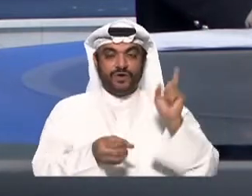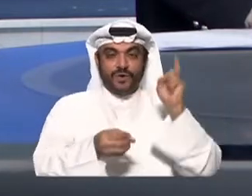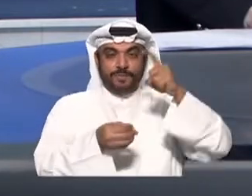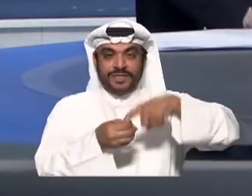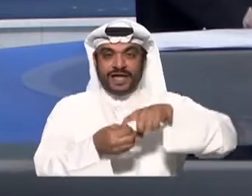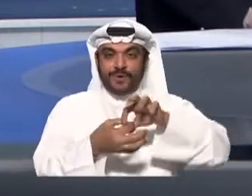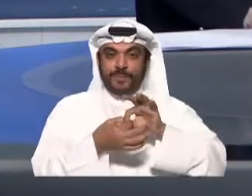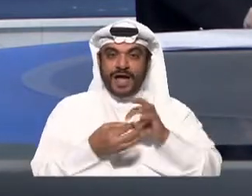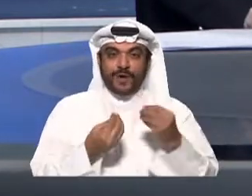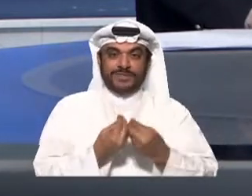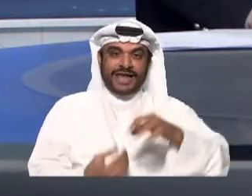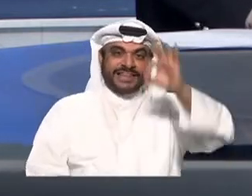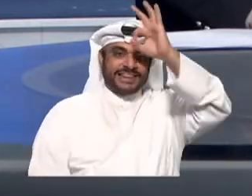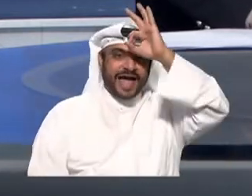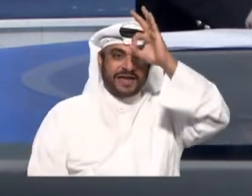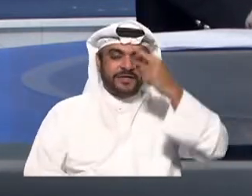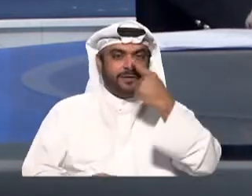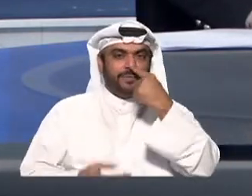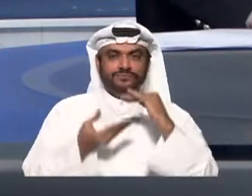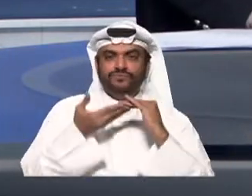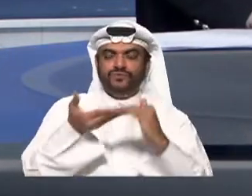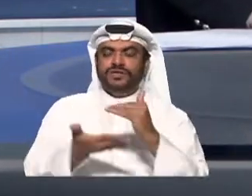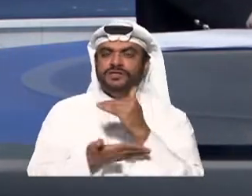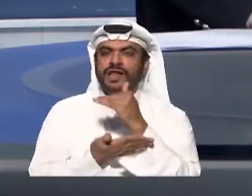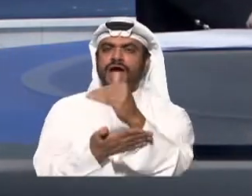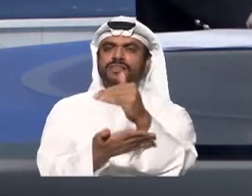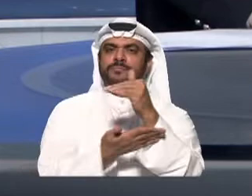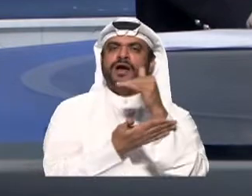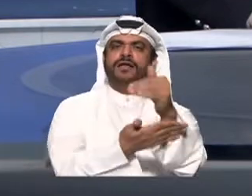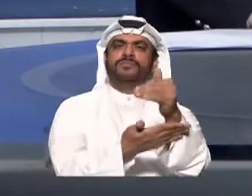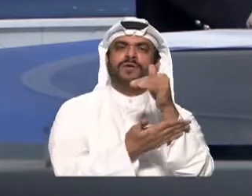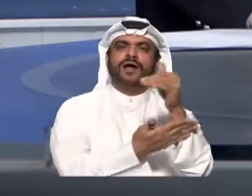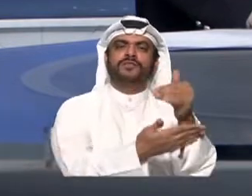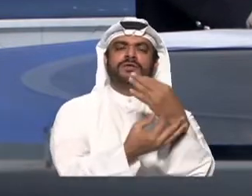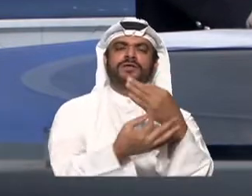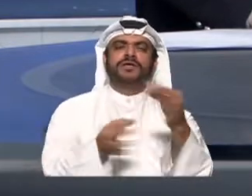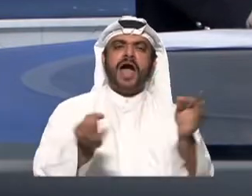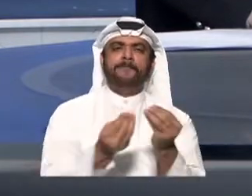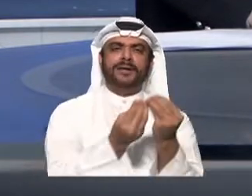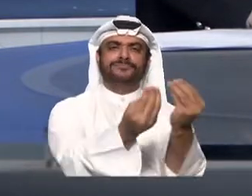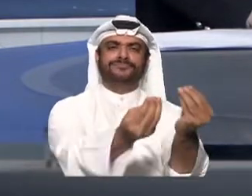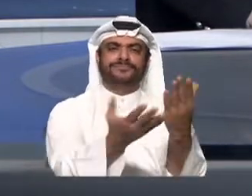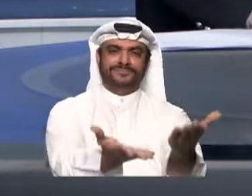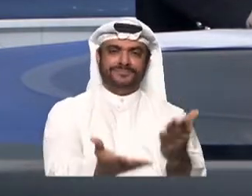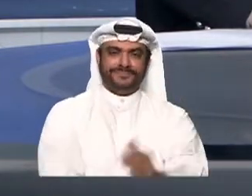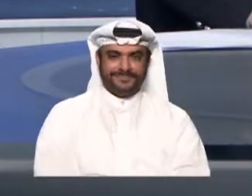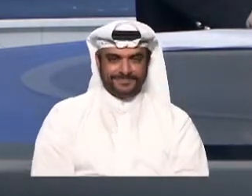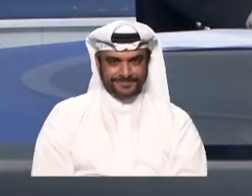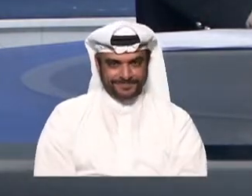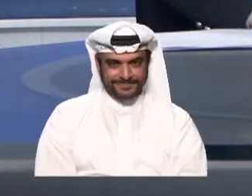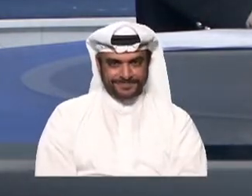بتقديم كافة الخدمات للمغادرين لمختلف الرحلات في مطار الكويت الدولي.